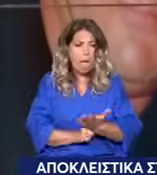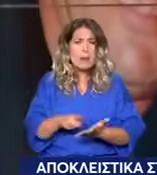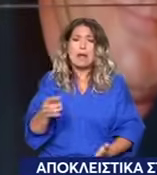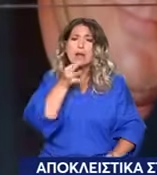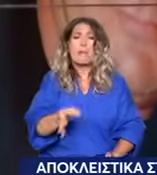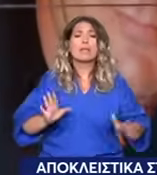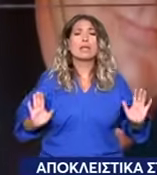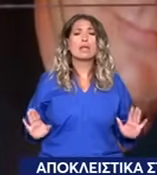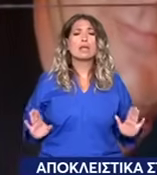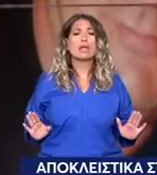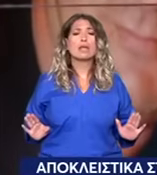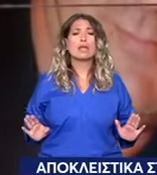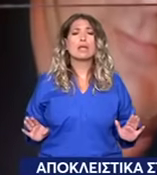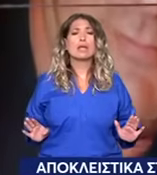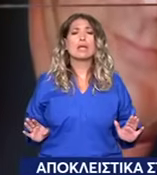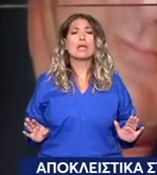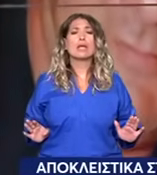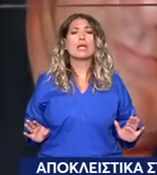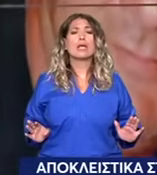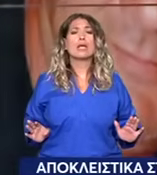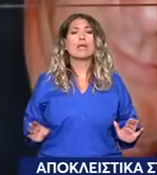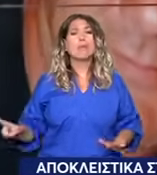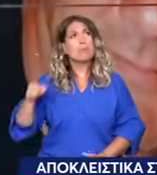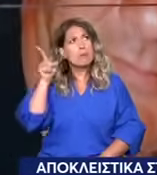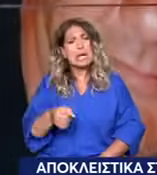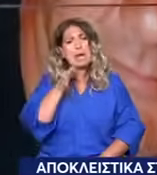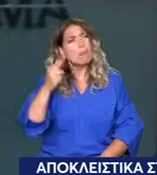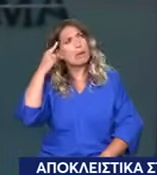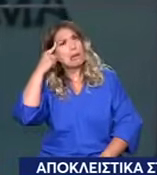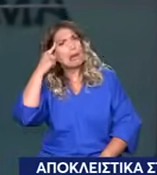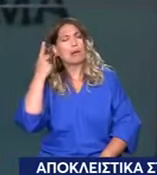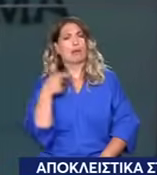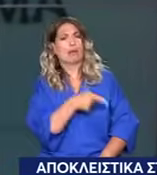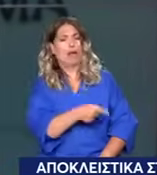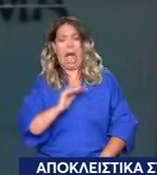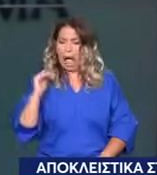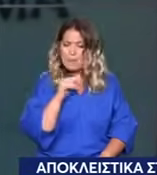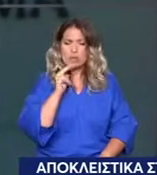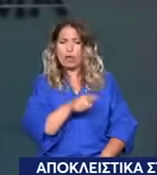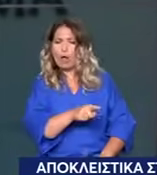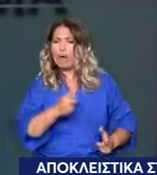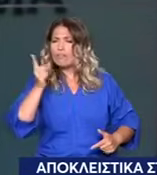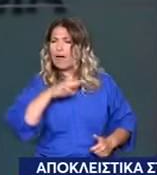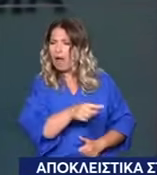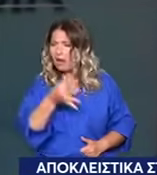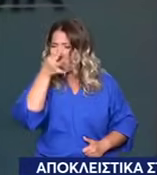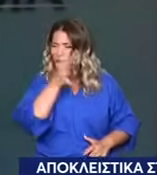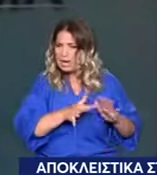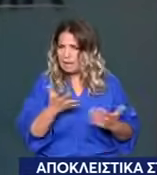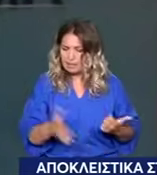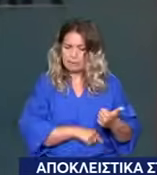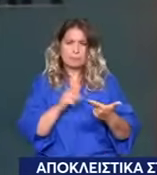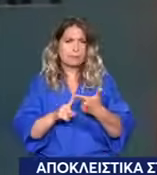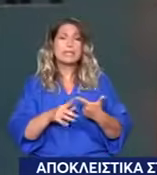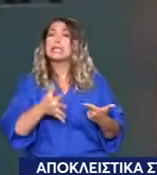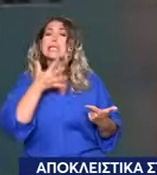απ' όλα τι έχει με το μυαλό της ότι ενδεχομένως γινόταν με τη Φεράρι. Πρώτον. Δεύτερον, ποιος ήταν ο βασικός ο